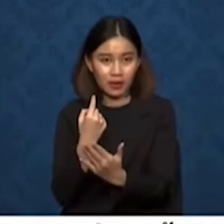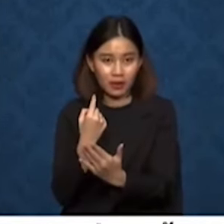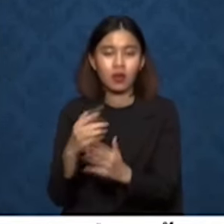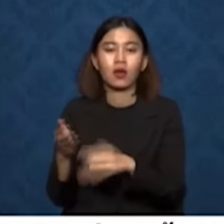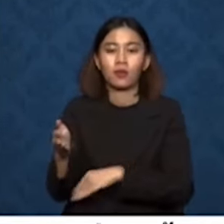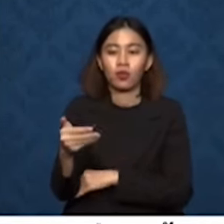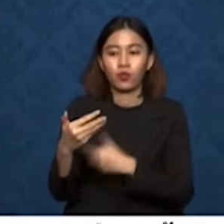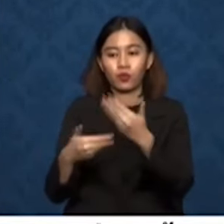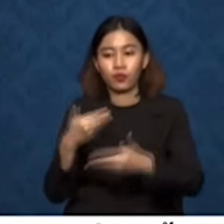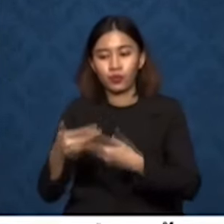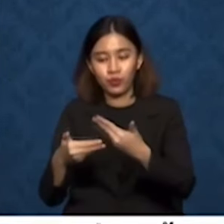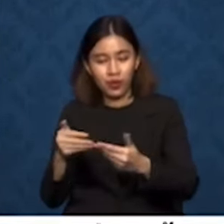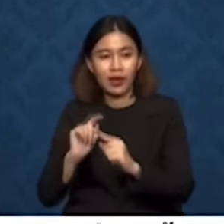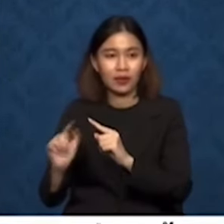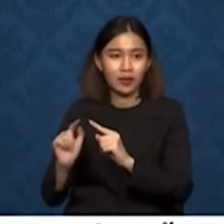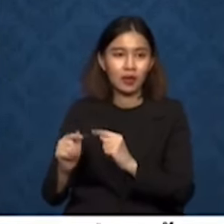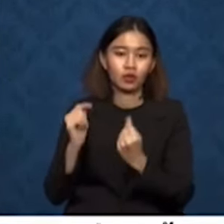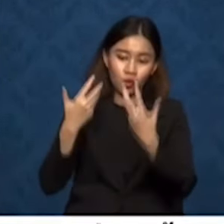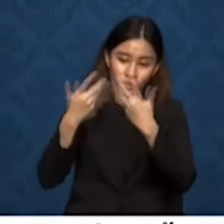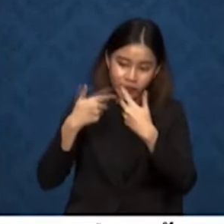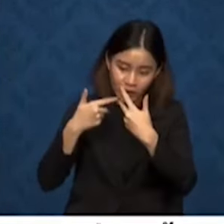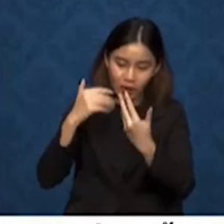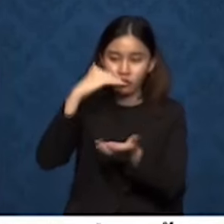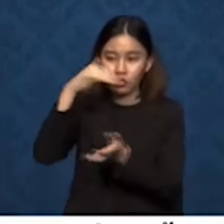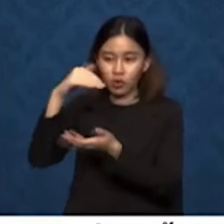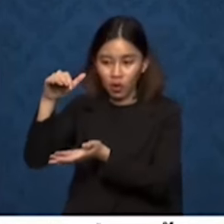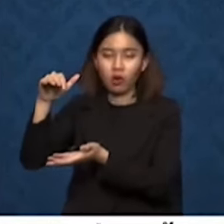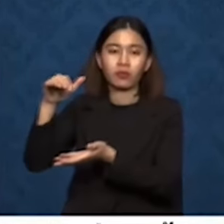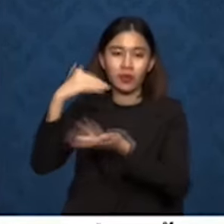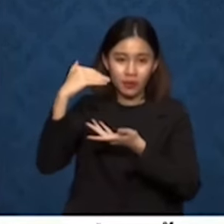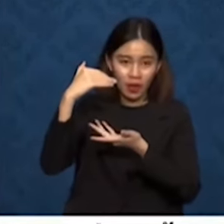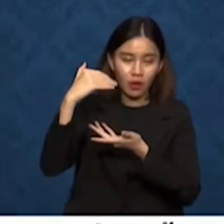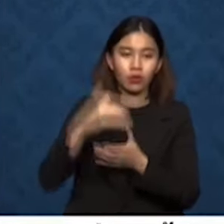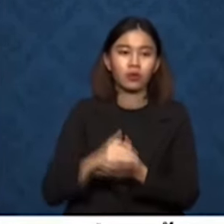พาณิชย์พี่น้องที่เป็นภาคอุตสาหกรรมส่งออกนำ